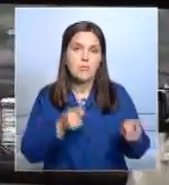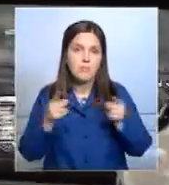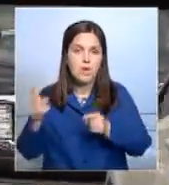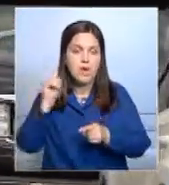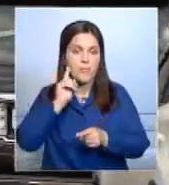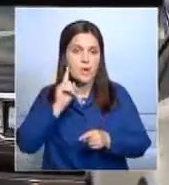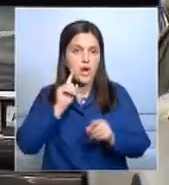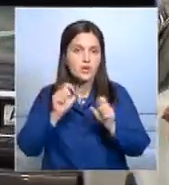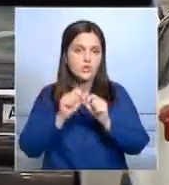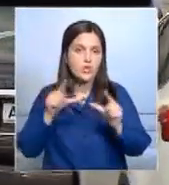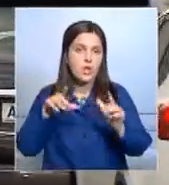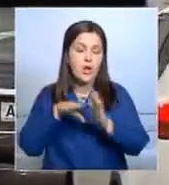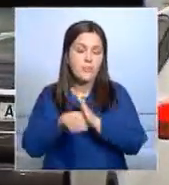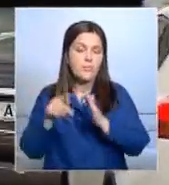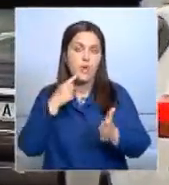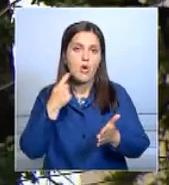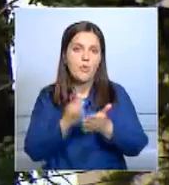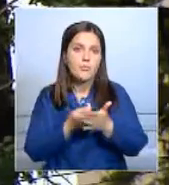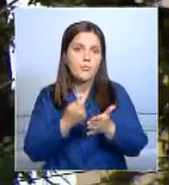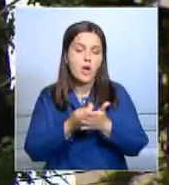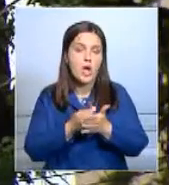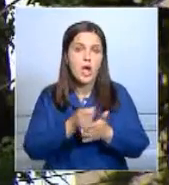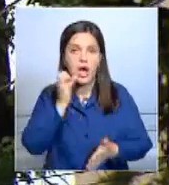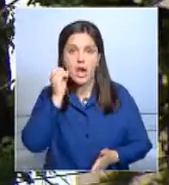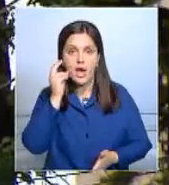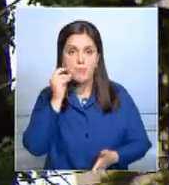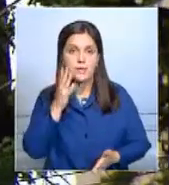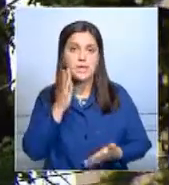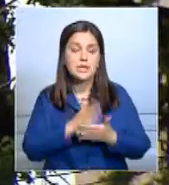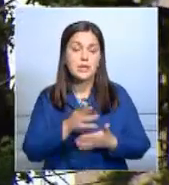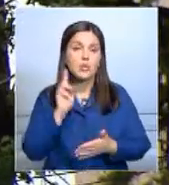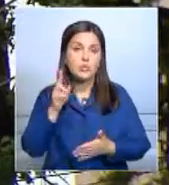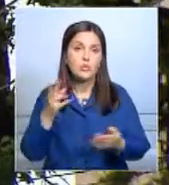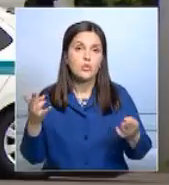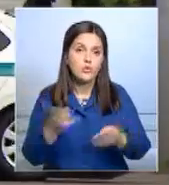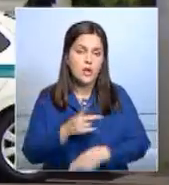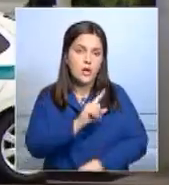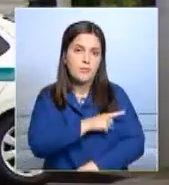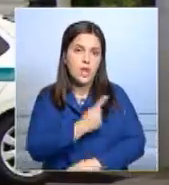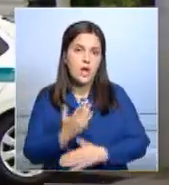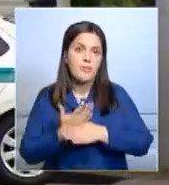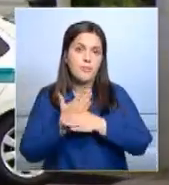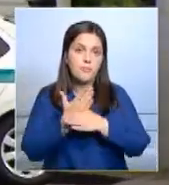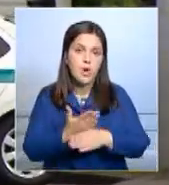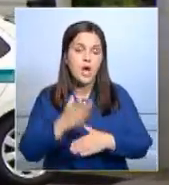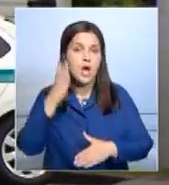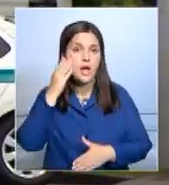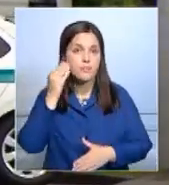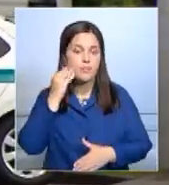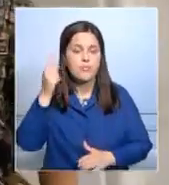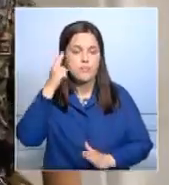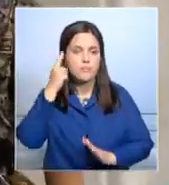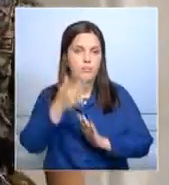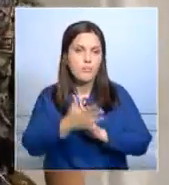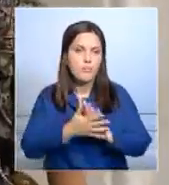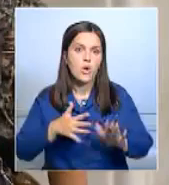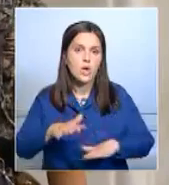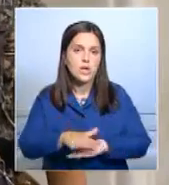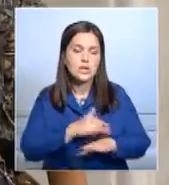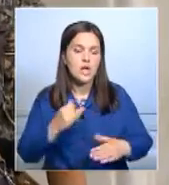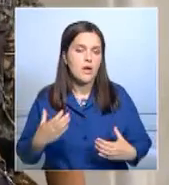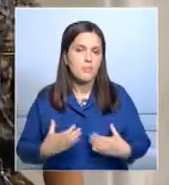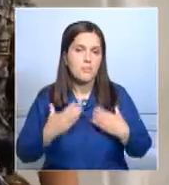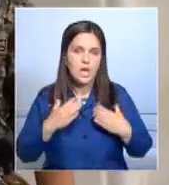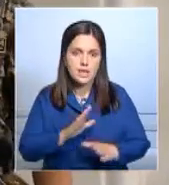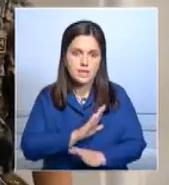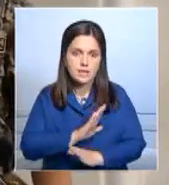средней школы. Их накормили завтраком. Тем, кому понадобилось, оказали медпомощь. К происходящему алматинцы отнеслись с пониманием.